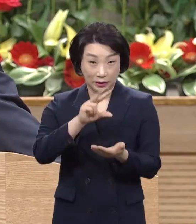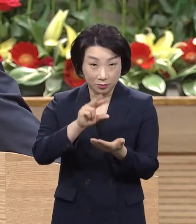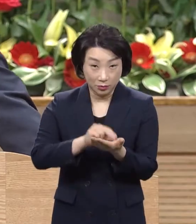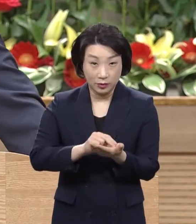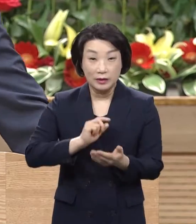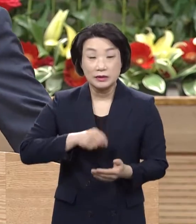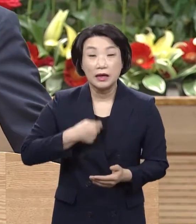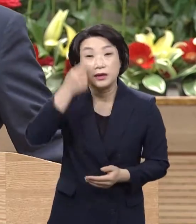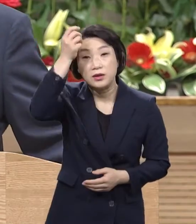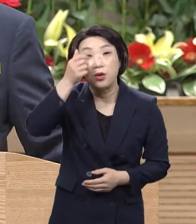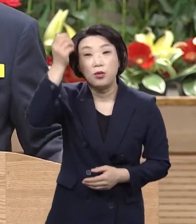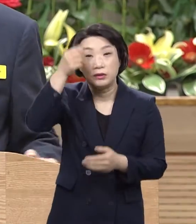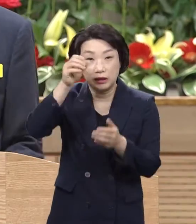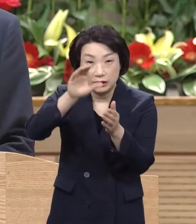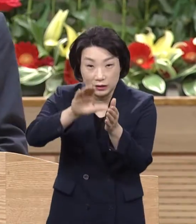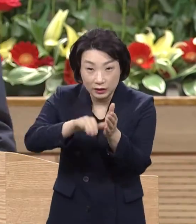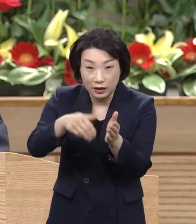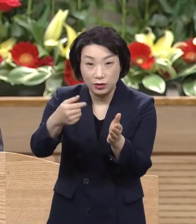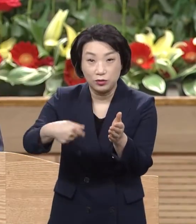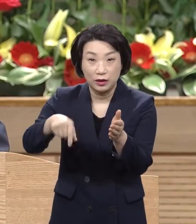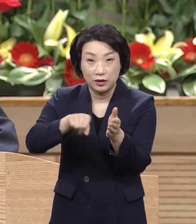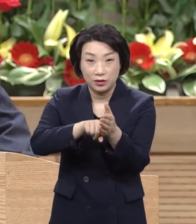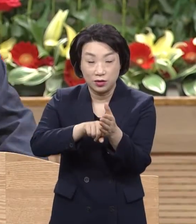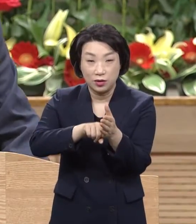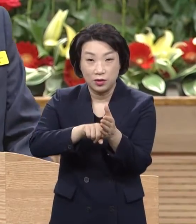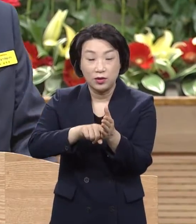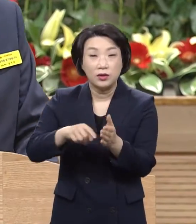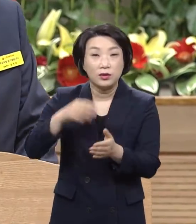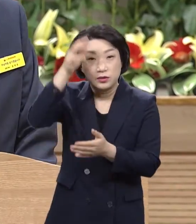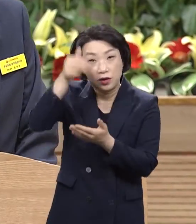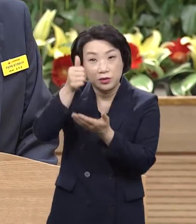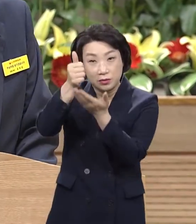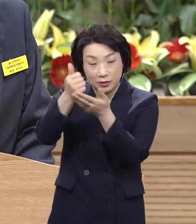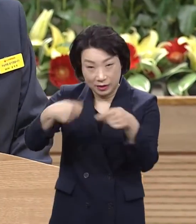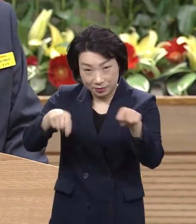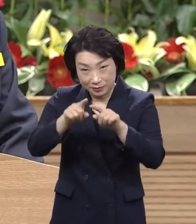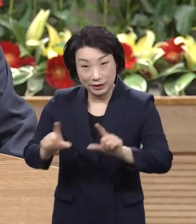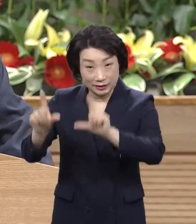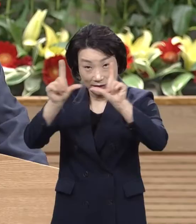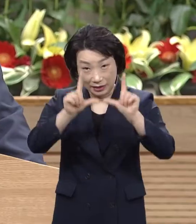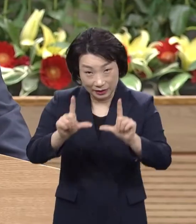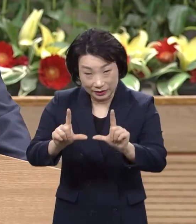자기 영혼의 때를 위하여 성령으로 살자,